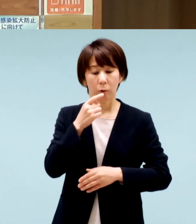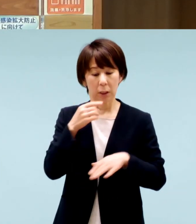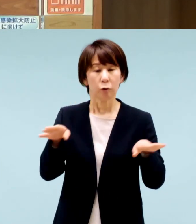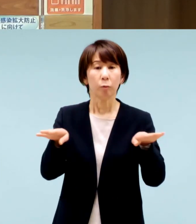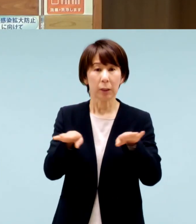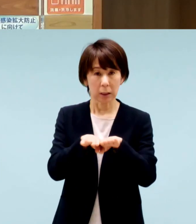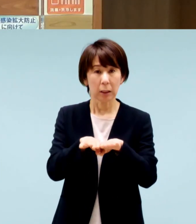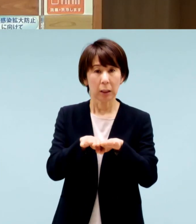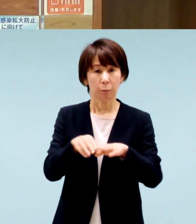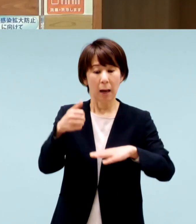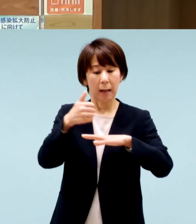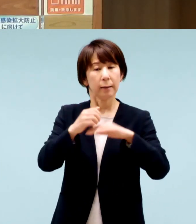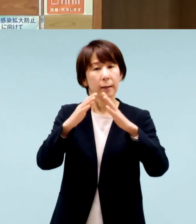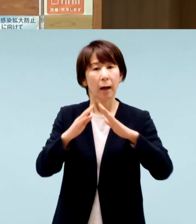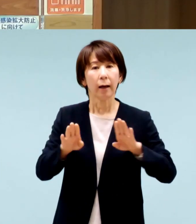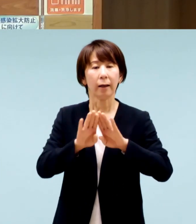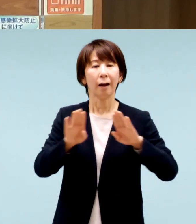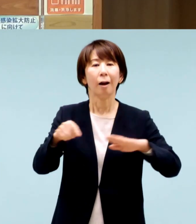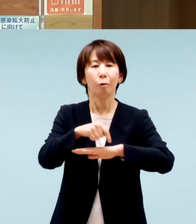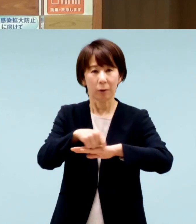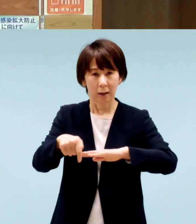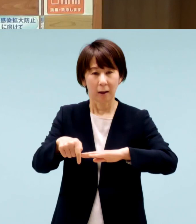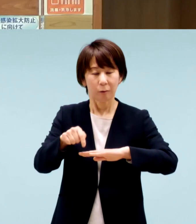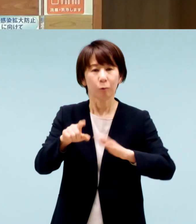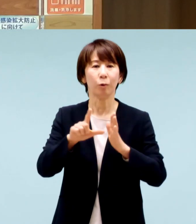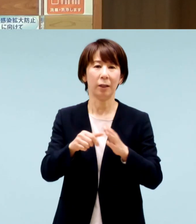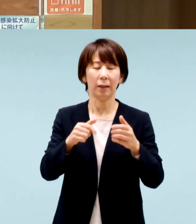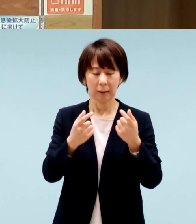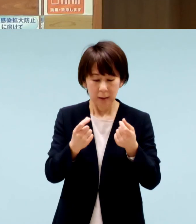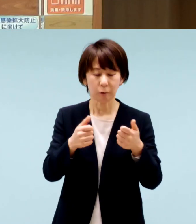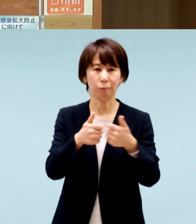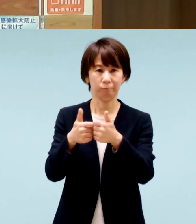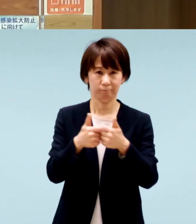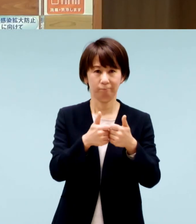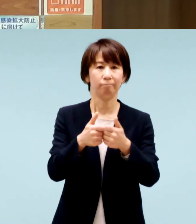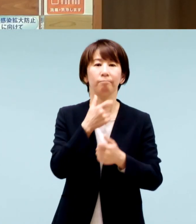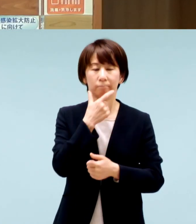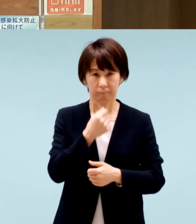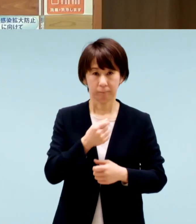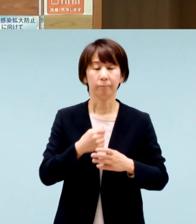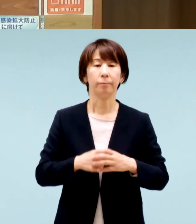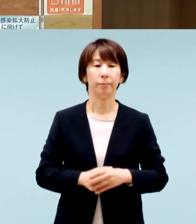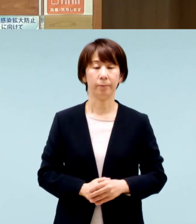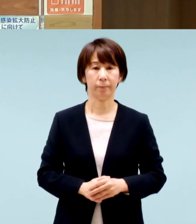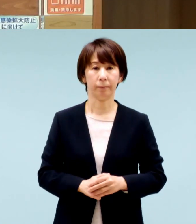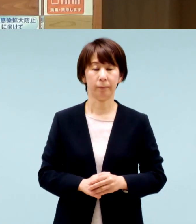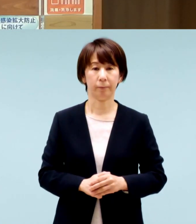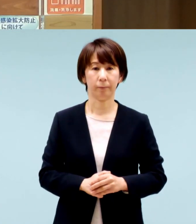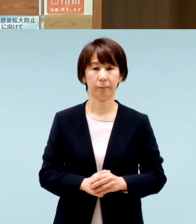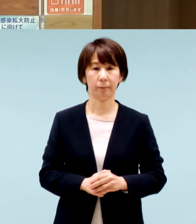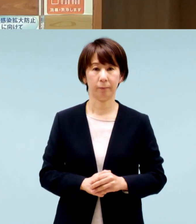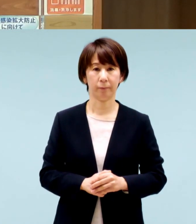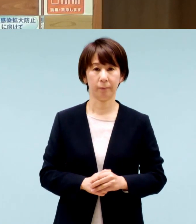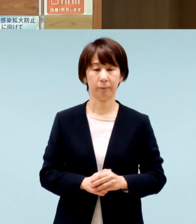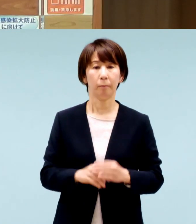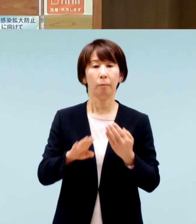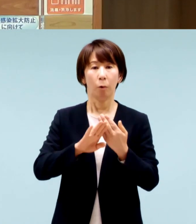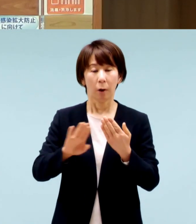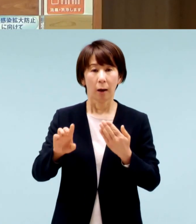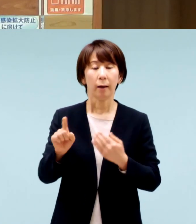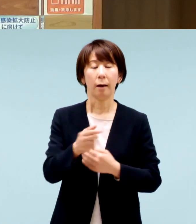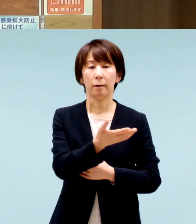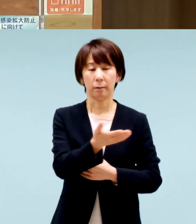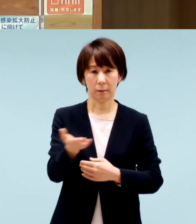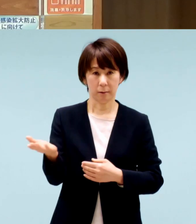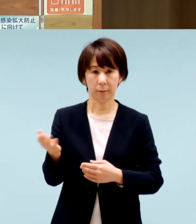やっていきたいというふうに思います。 ありがとうございます。 他にご質問ございますでしょうか。はい、